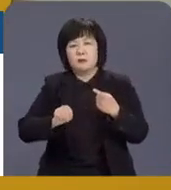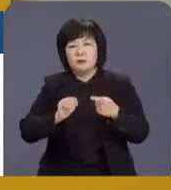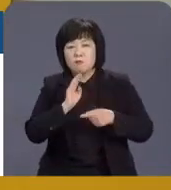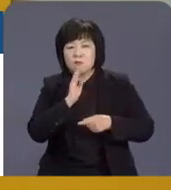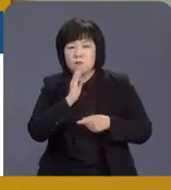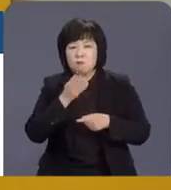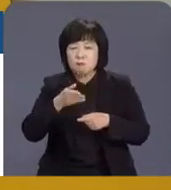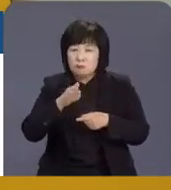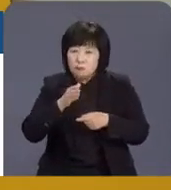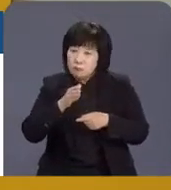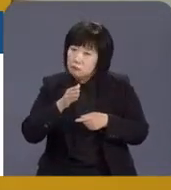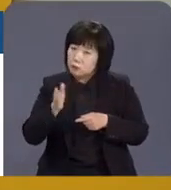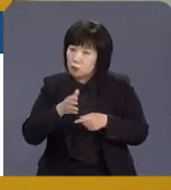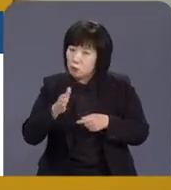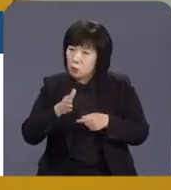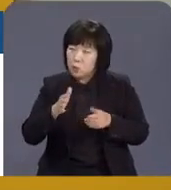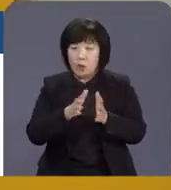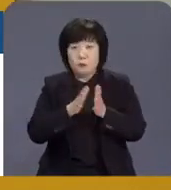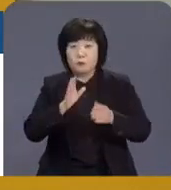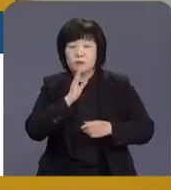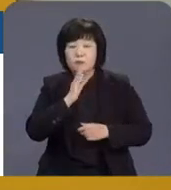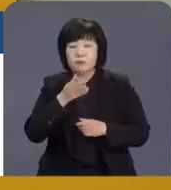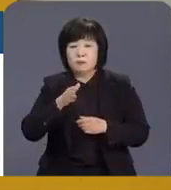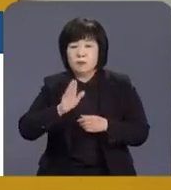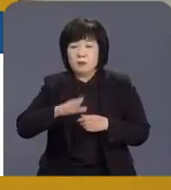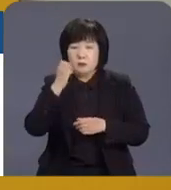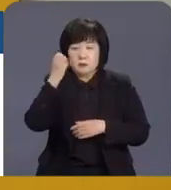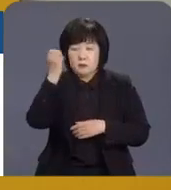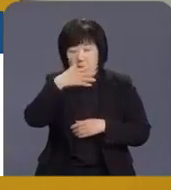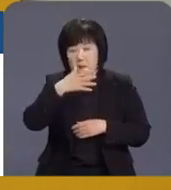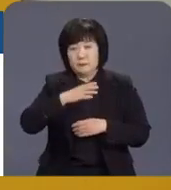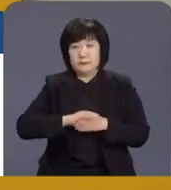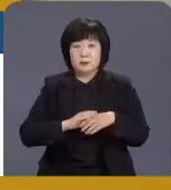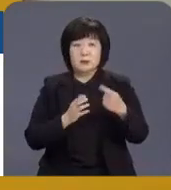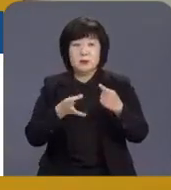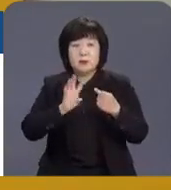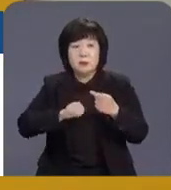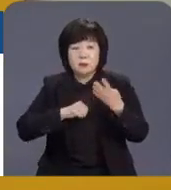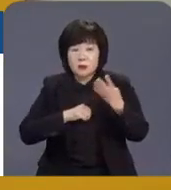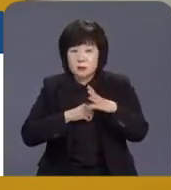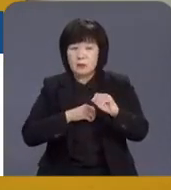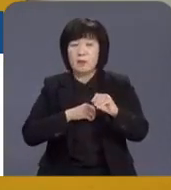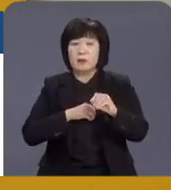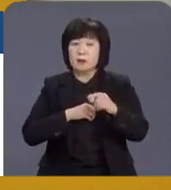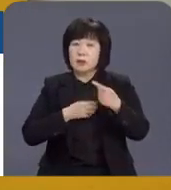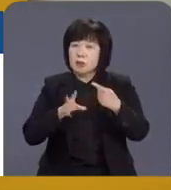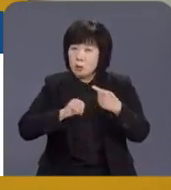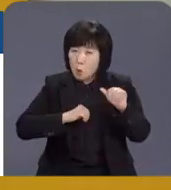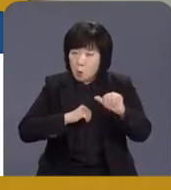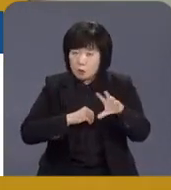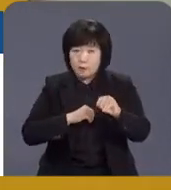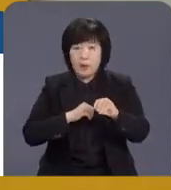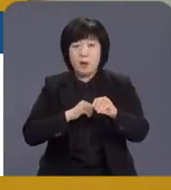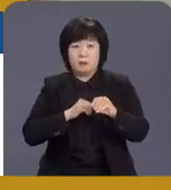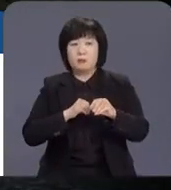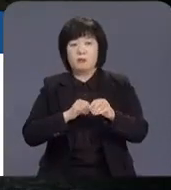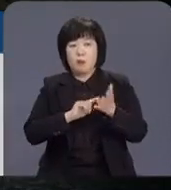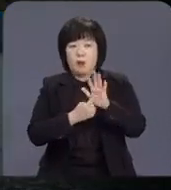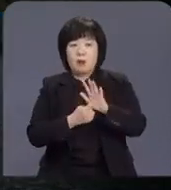뭐 한 1억도 채 안 나가고 그런 아파트가 많았었는데 갑자기 뭐 1억 4천, 1억 5천 뭐